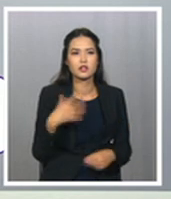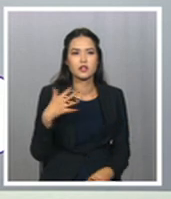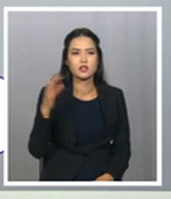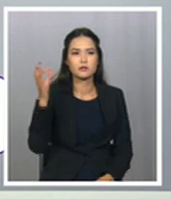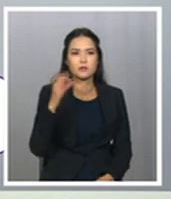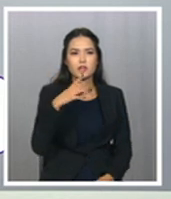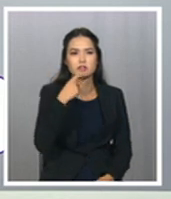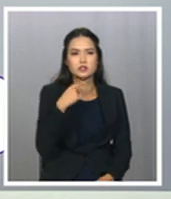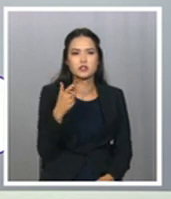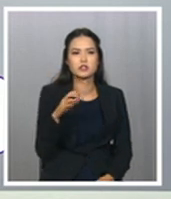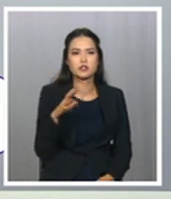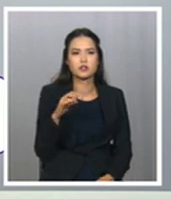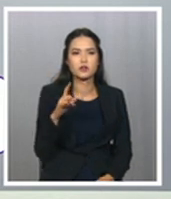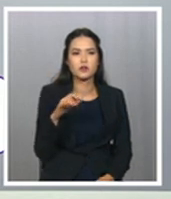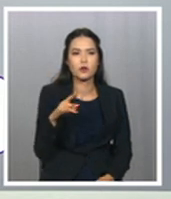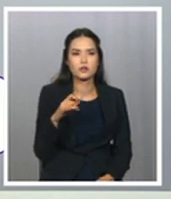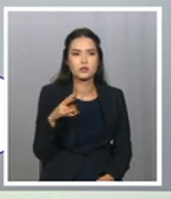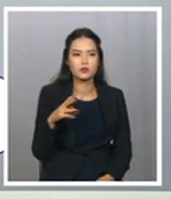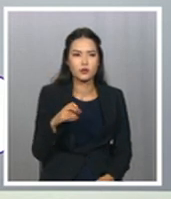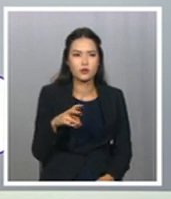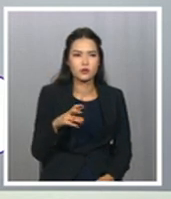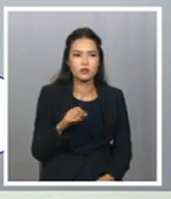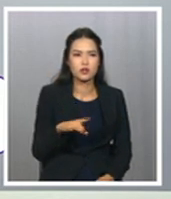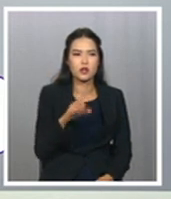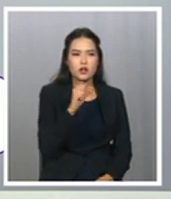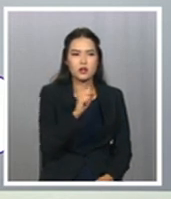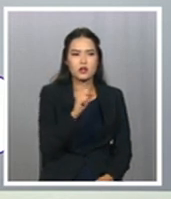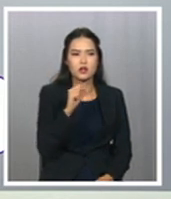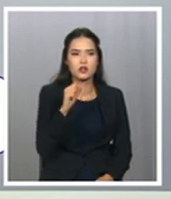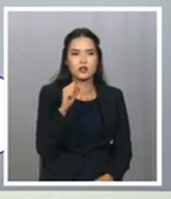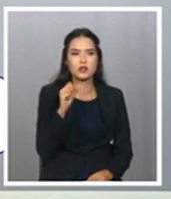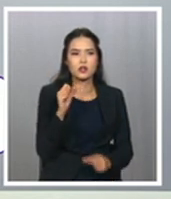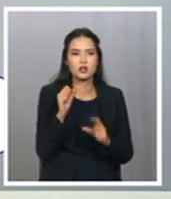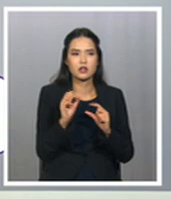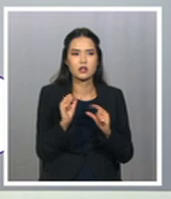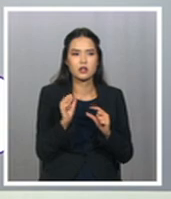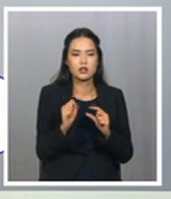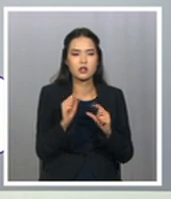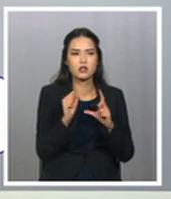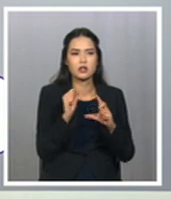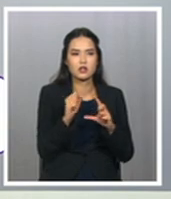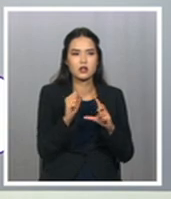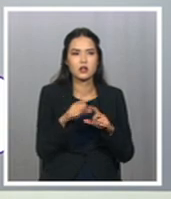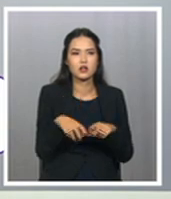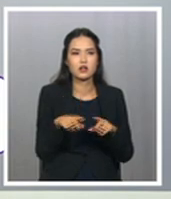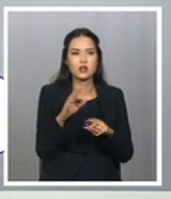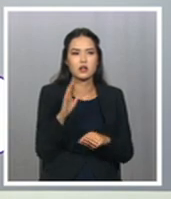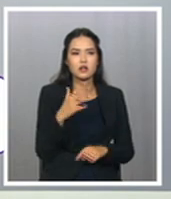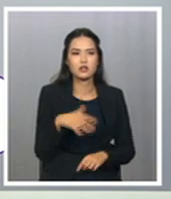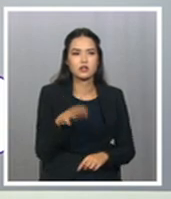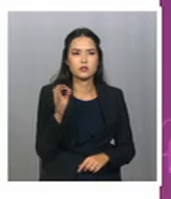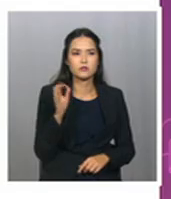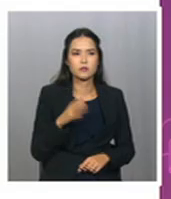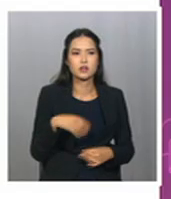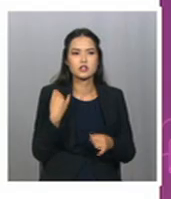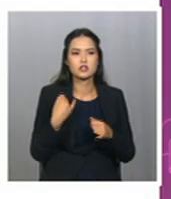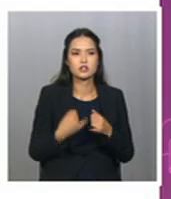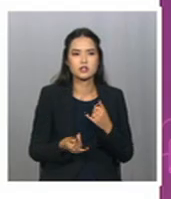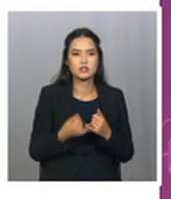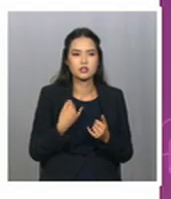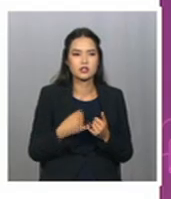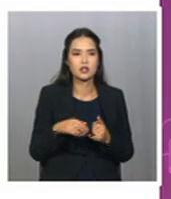қызыл гетерозиготалар АА, яғни үлкен А мен кіші А, ал келесі 50% сары